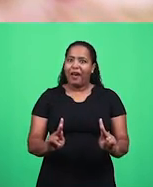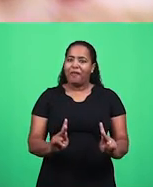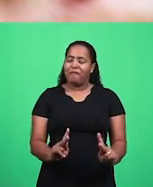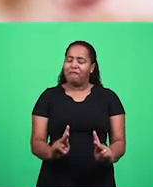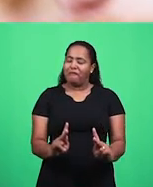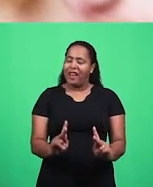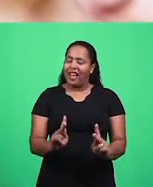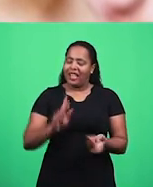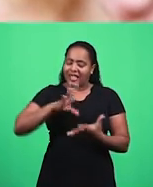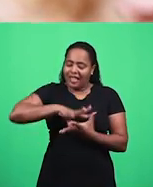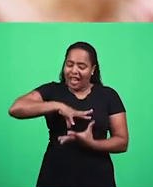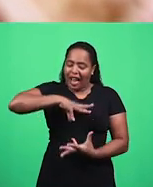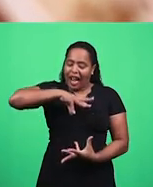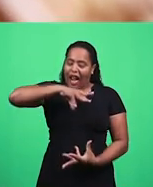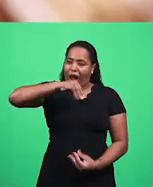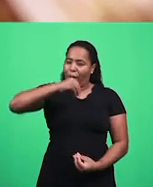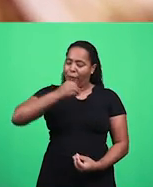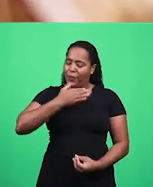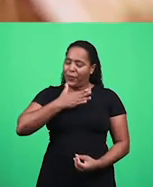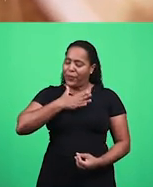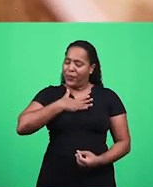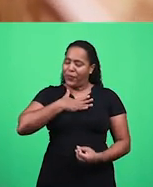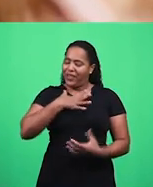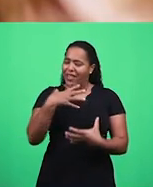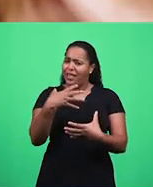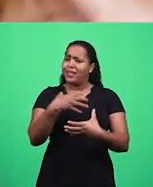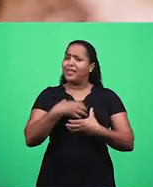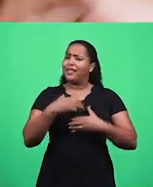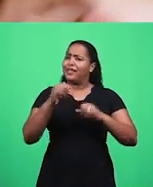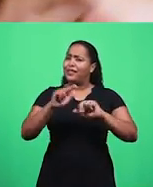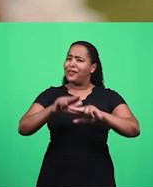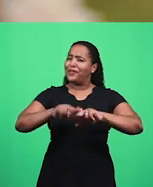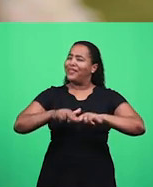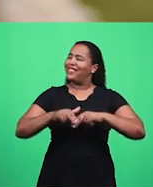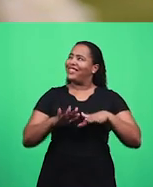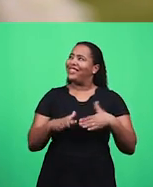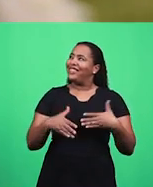Мир, который я чувствую в душе моей,